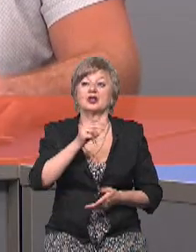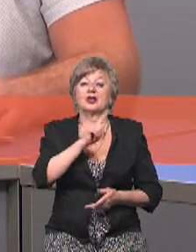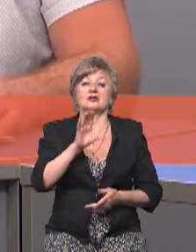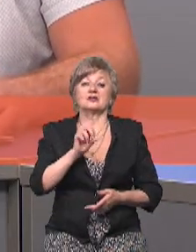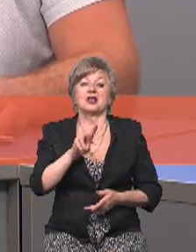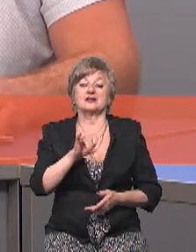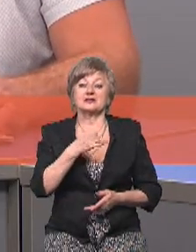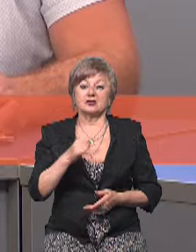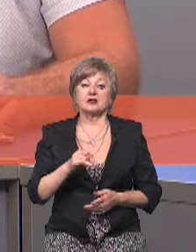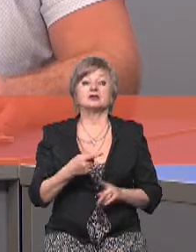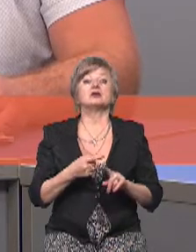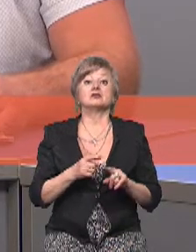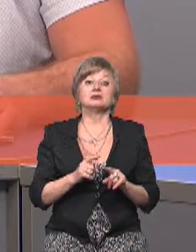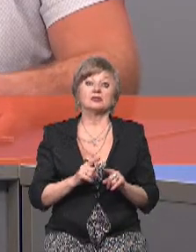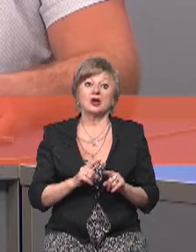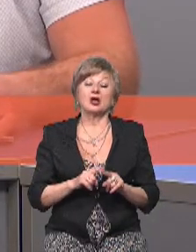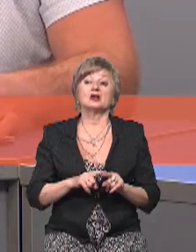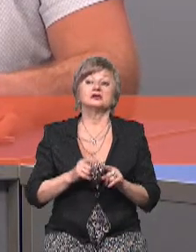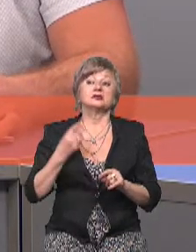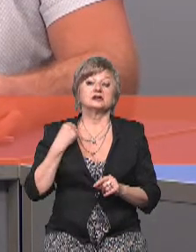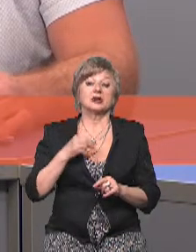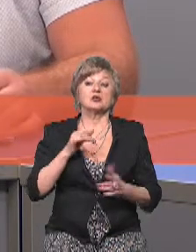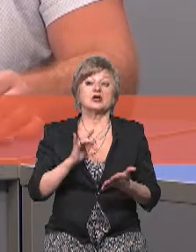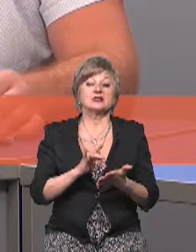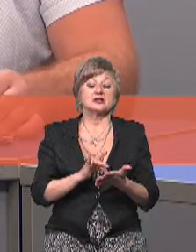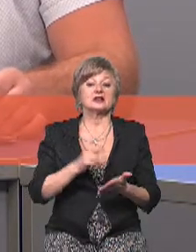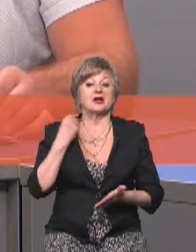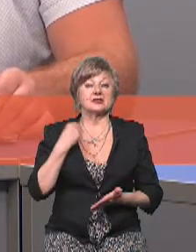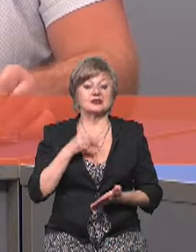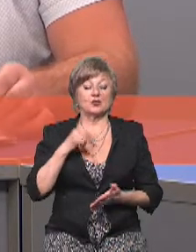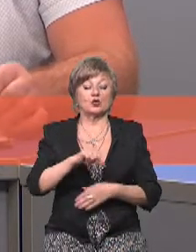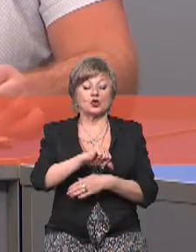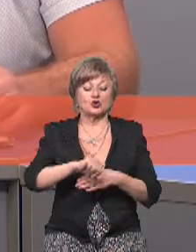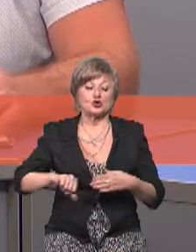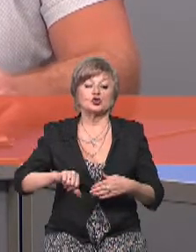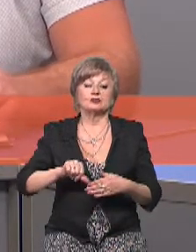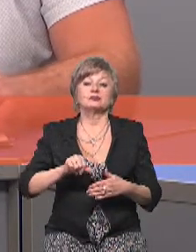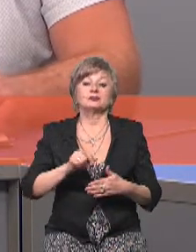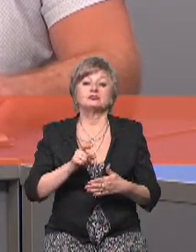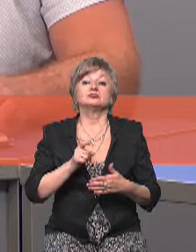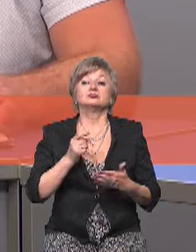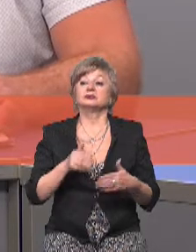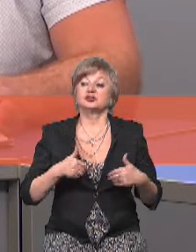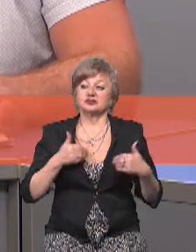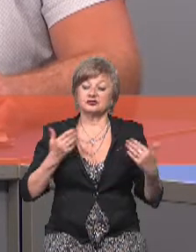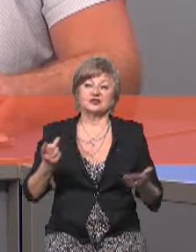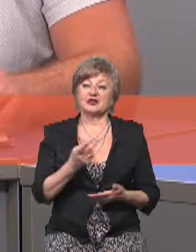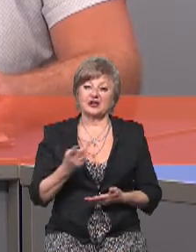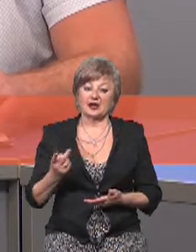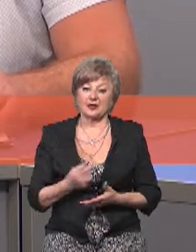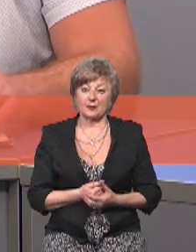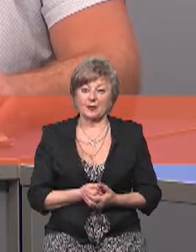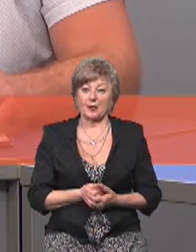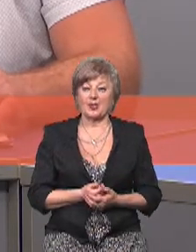Білінського, начальника митного посту Запоріжжя Центральний Запорізької митниці ДФС. Вітаю, пане Борисе, вітаю, пані Олександре.